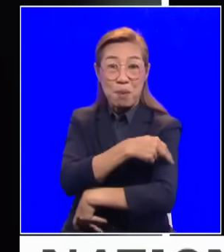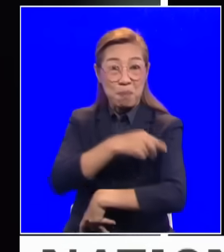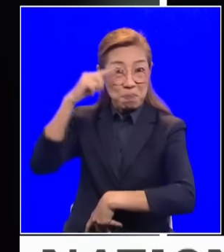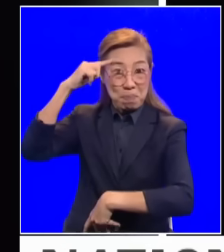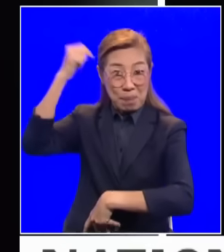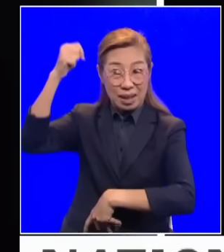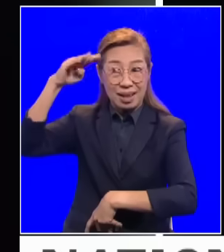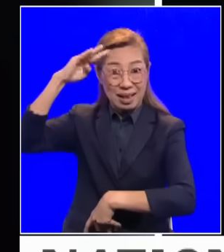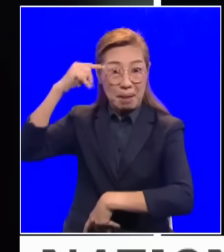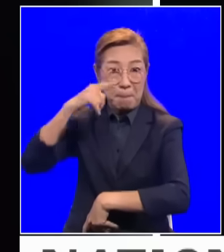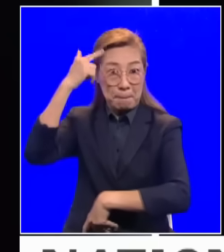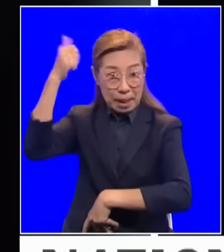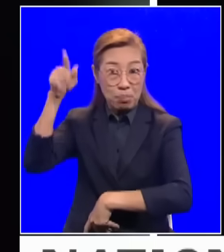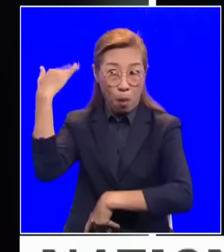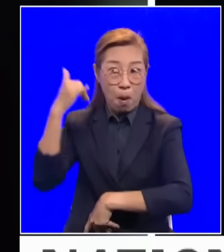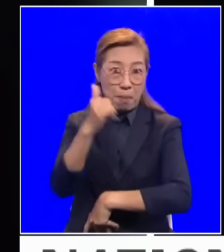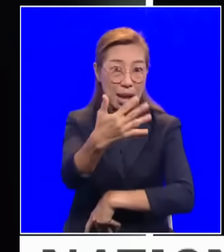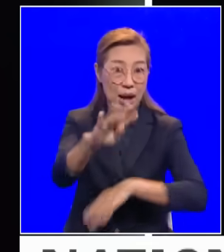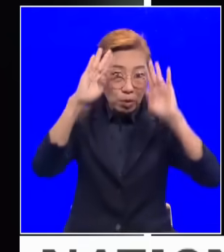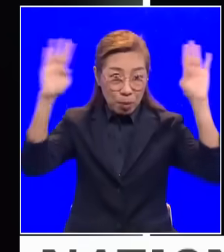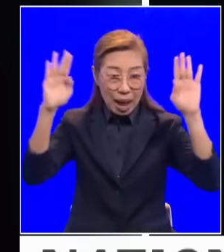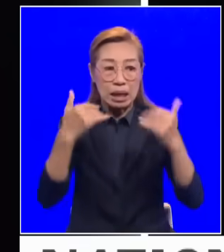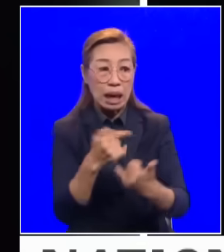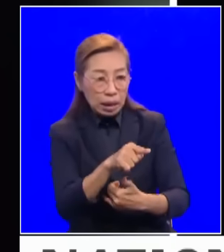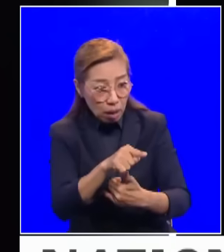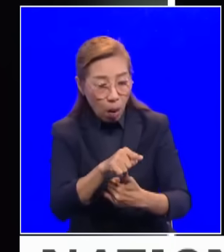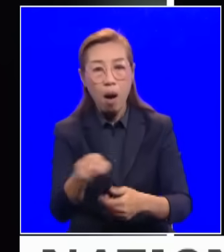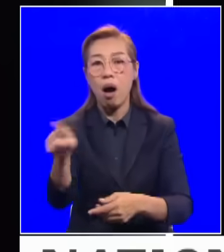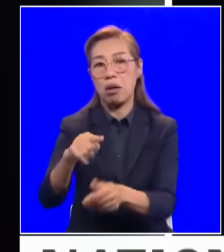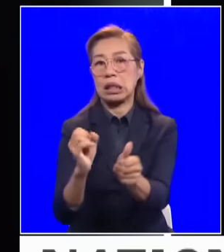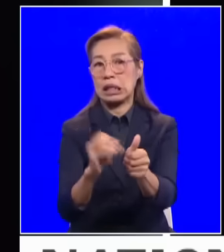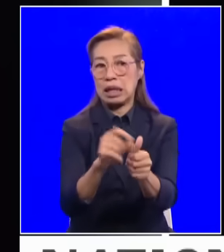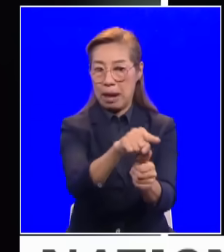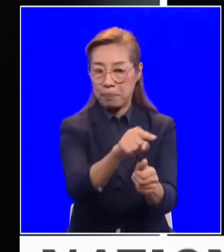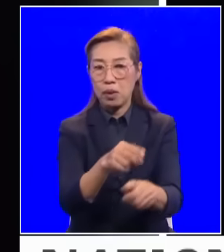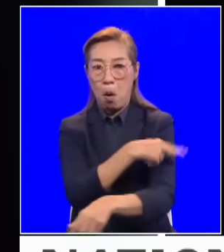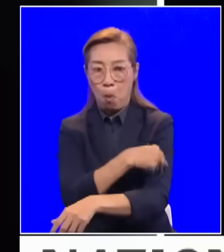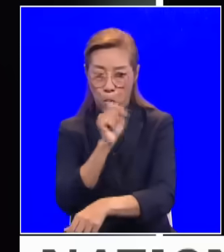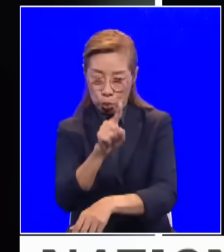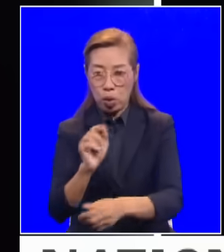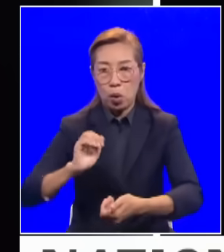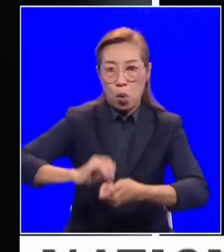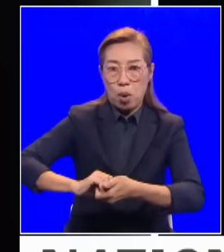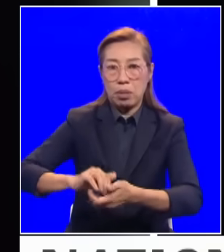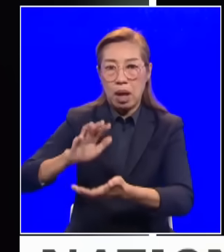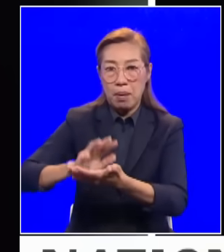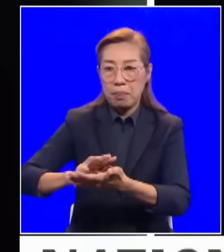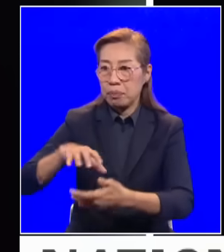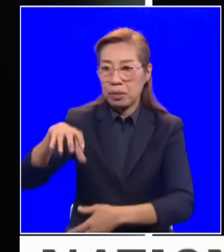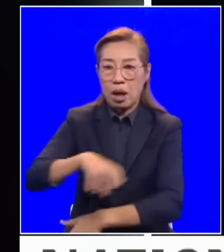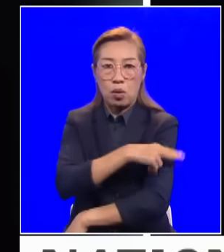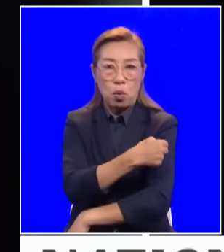ที่แคบแบบนี้นะคะซึ่งหมอภาคก็ให้คำแนะนำว่าให้ดำเนินการเรื่องหน่วยแพทย์ฉุกเฉินร่วมกับโรงพยาบาลมหาราชโรงพยาบาลสุร